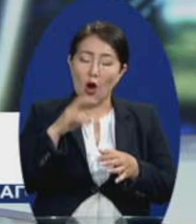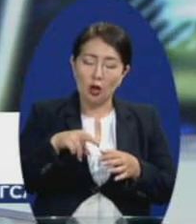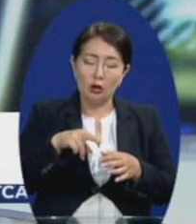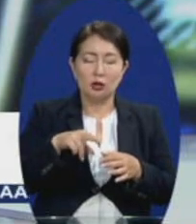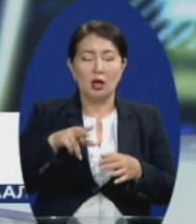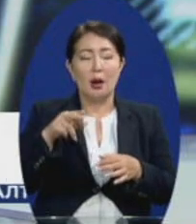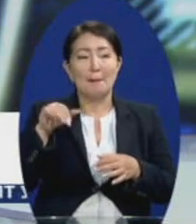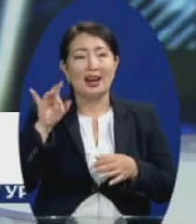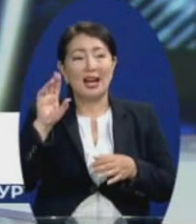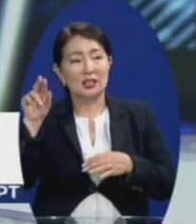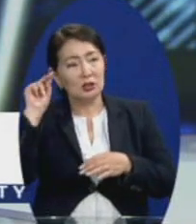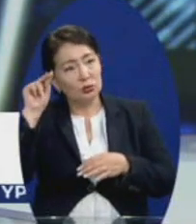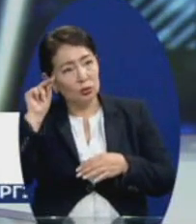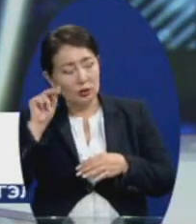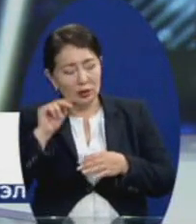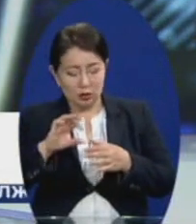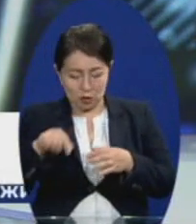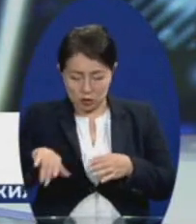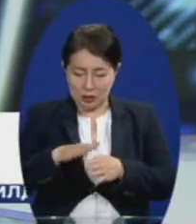албан ёсоор нээлттэй хэлээ.